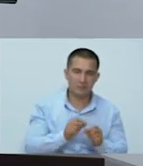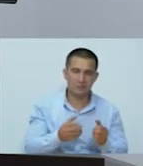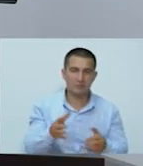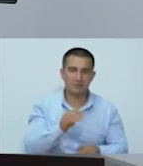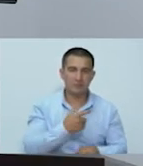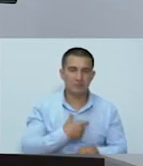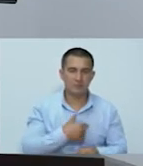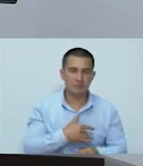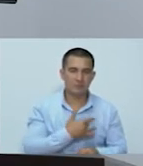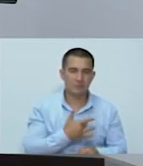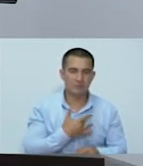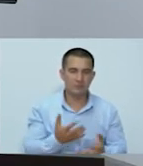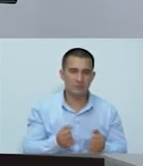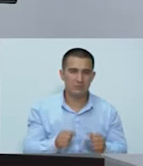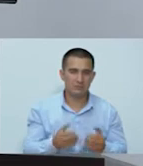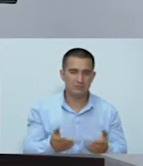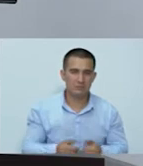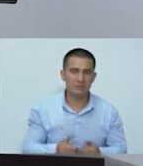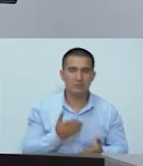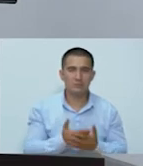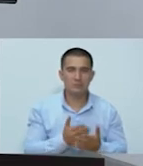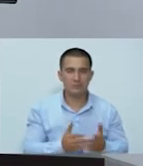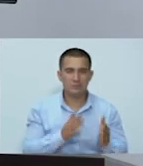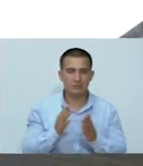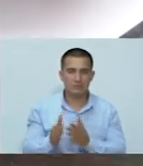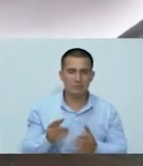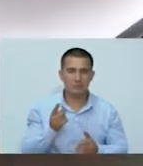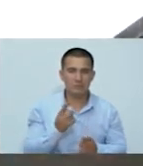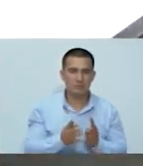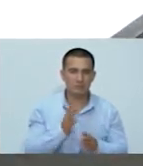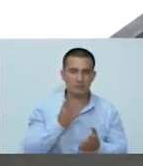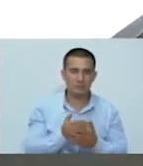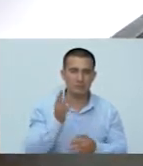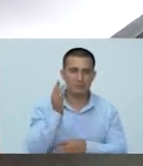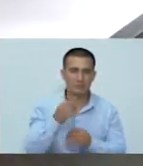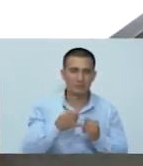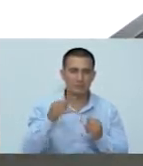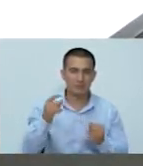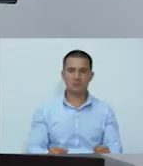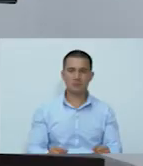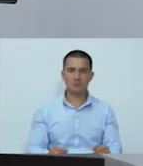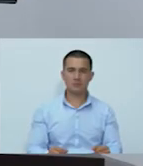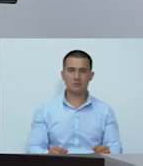tanlab olasiz. Demak, birinchi novdalarini yopishtirib olamiz.